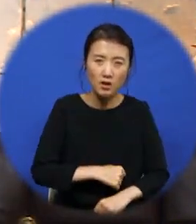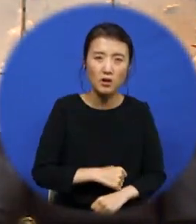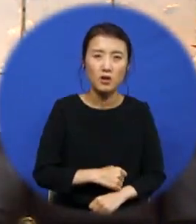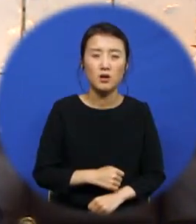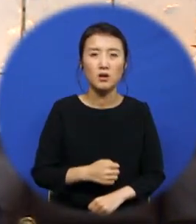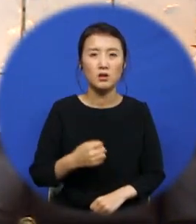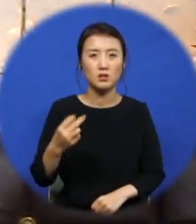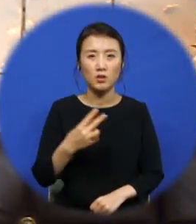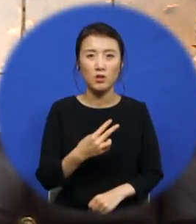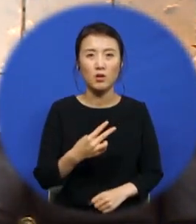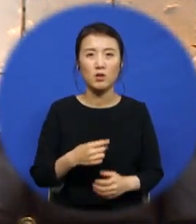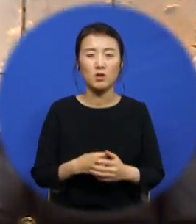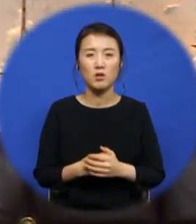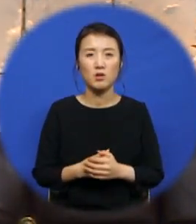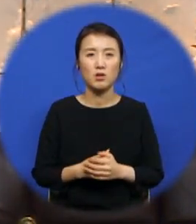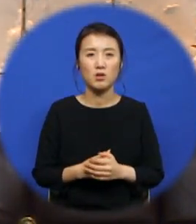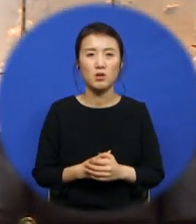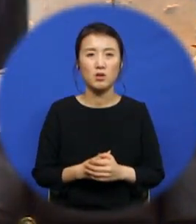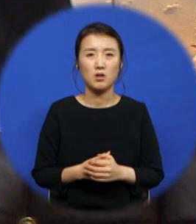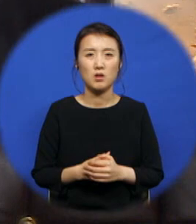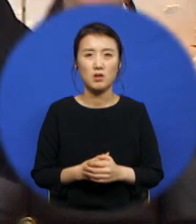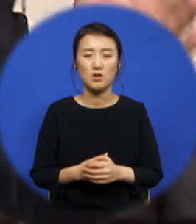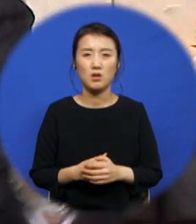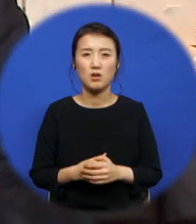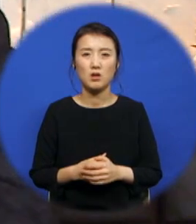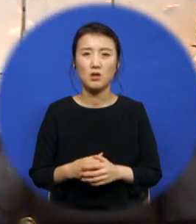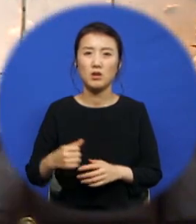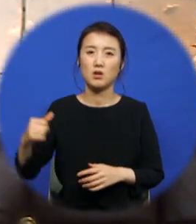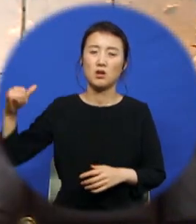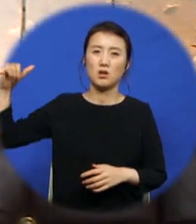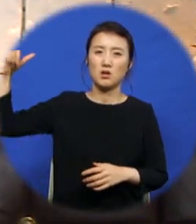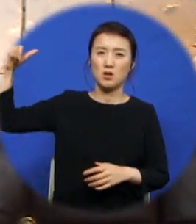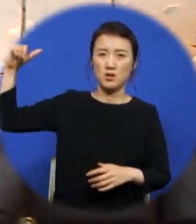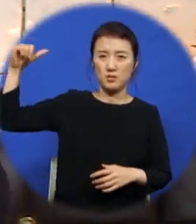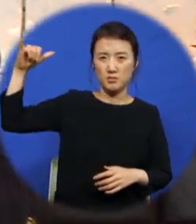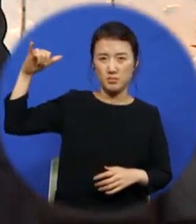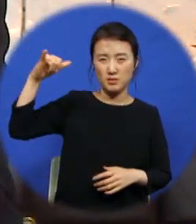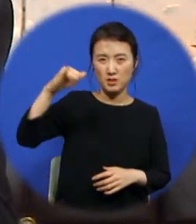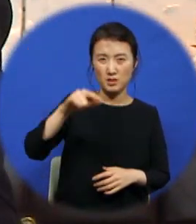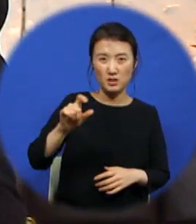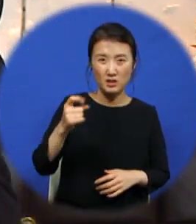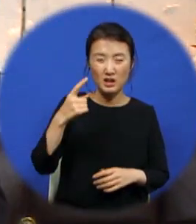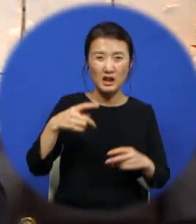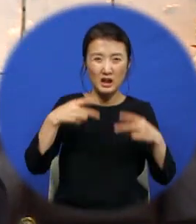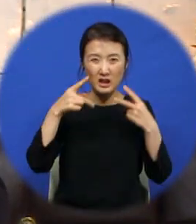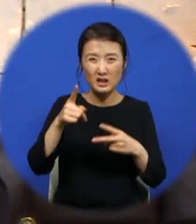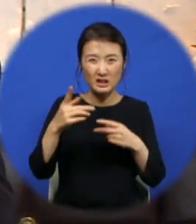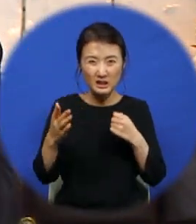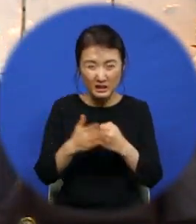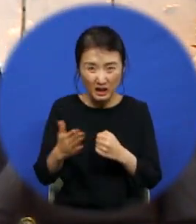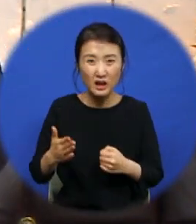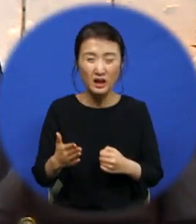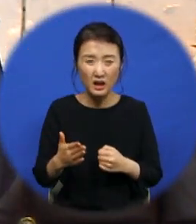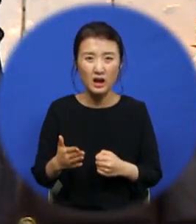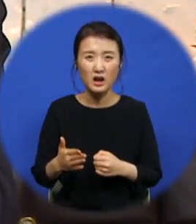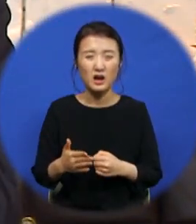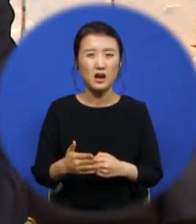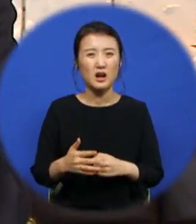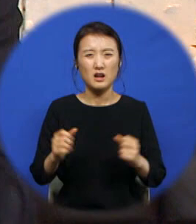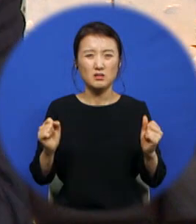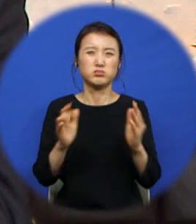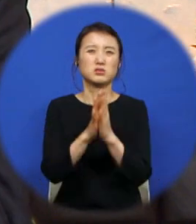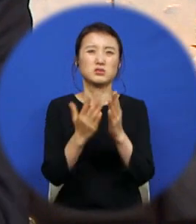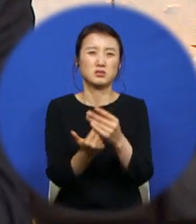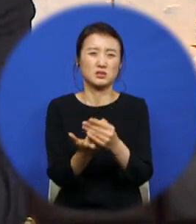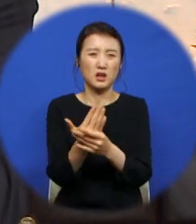그냥 라멘 때문에 그냥 그 온 우사 를 당하고 여미게 타고 어디서 이런 발생하는 겁니까 내 말과